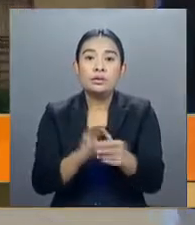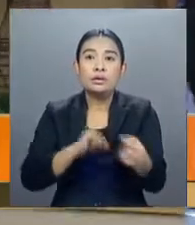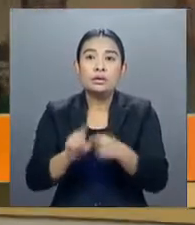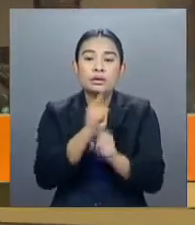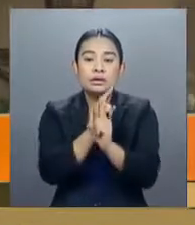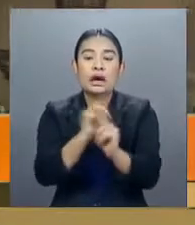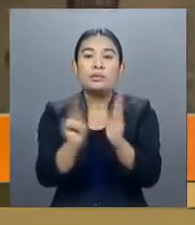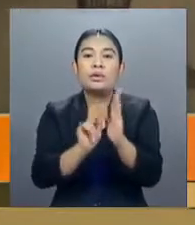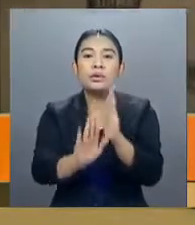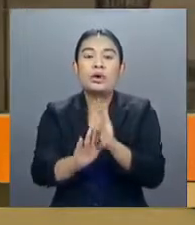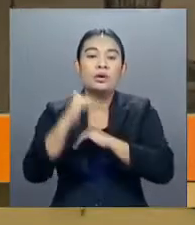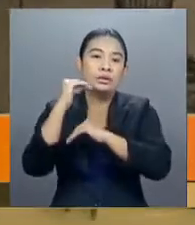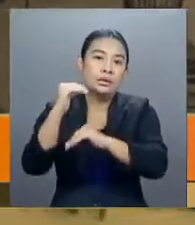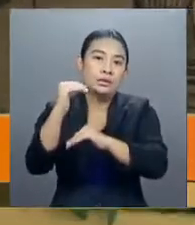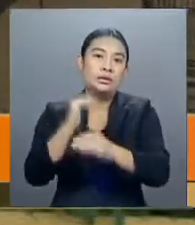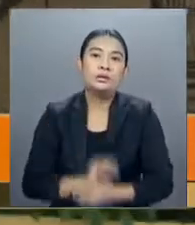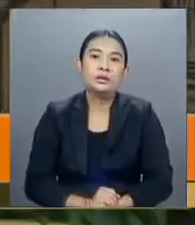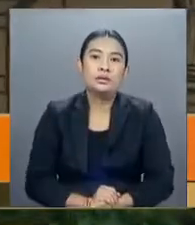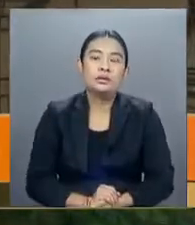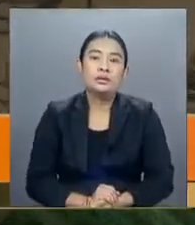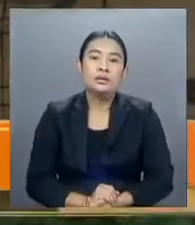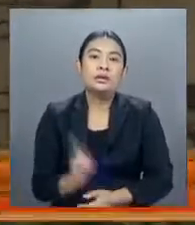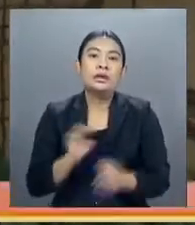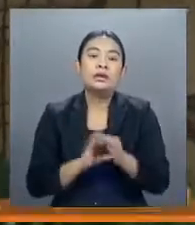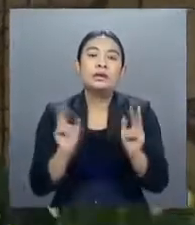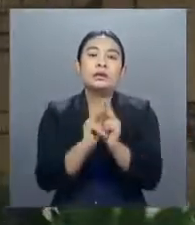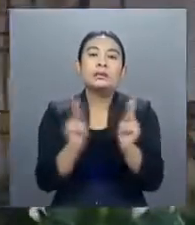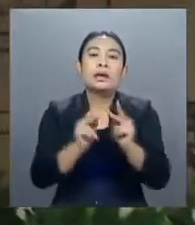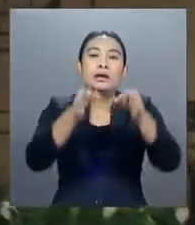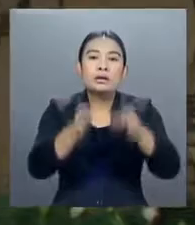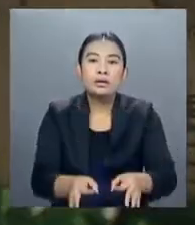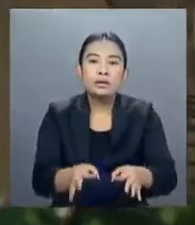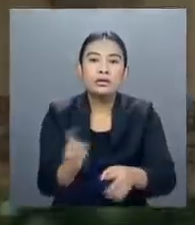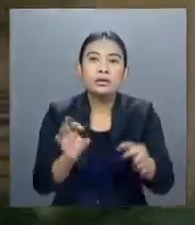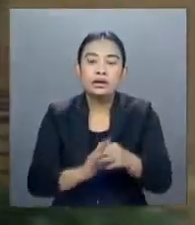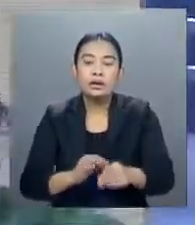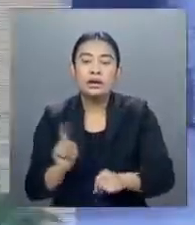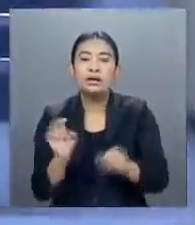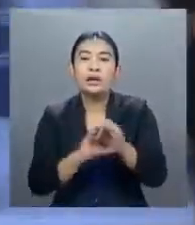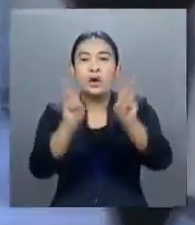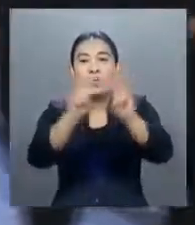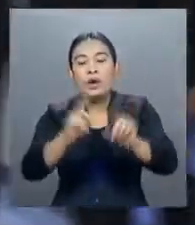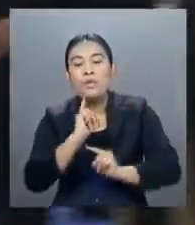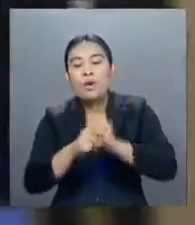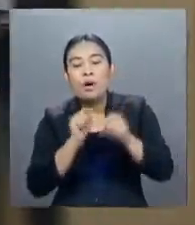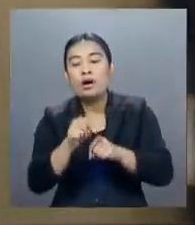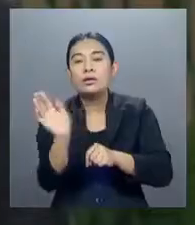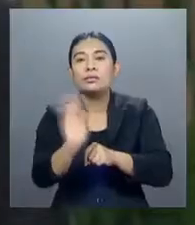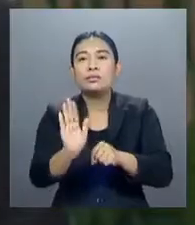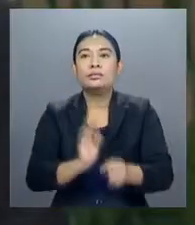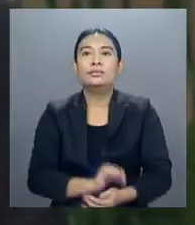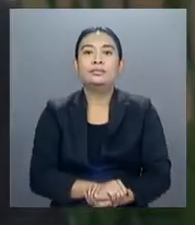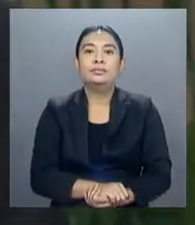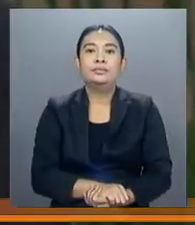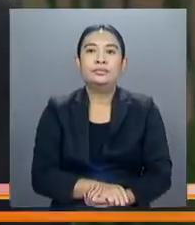กติกาที่วางไว้ในกรณีการตัดสินของกรรมการครับแทนการวิพากษ์วิจารณ์ผ่านโซเชียลมีเดีย ก็พยายามให้ม